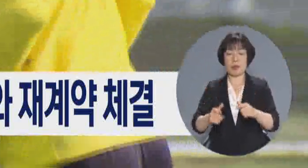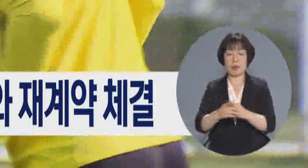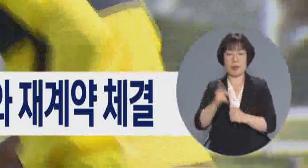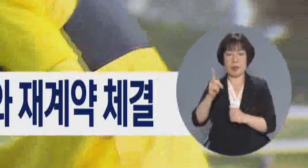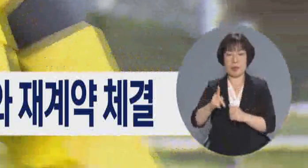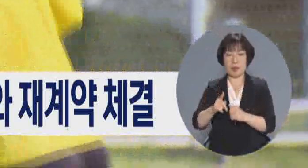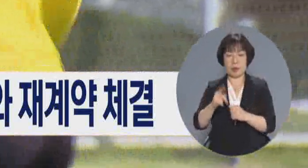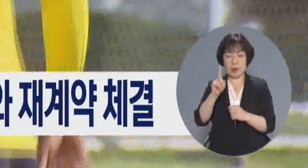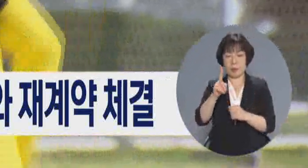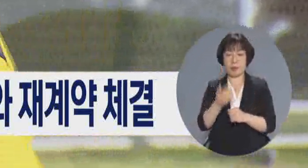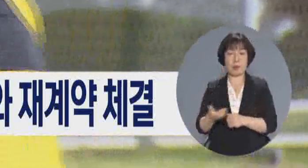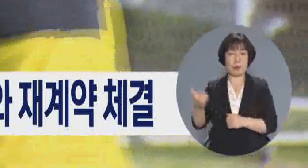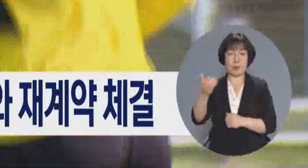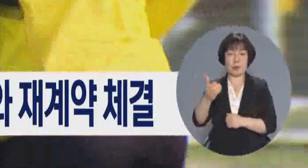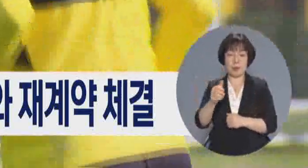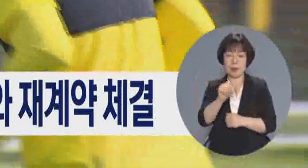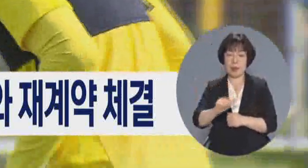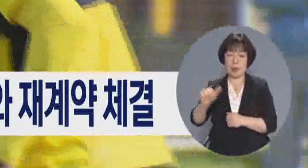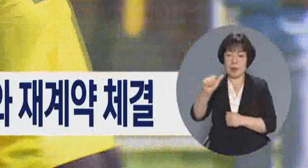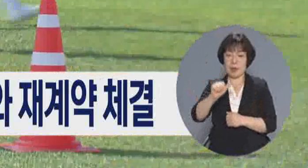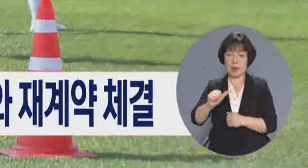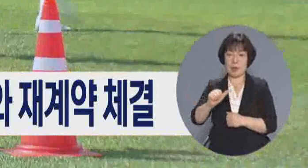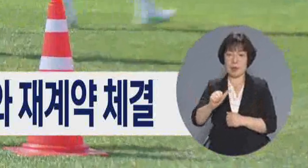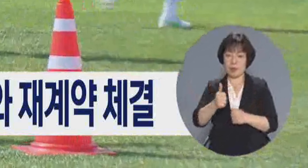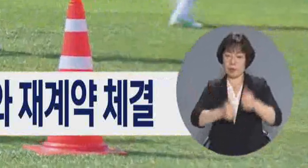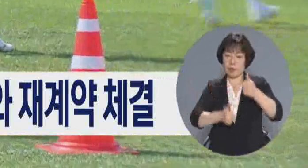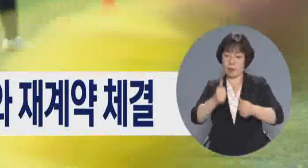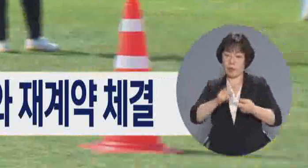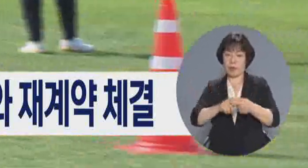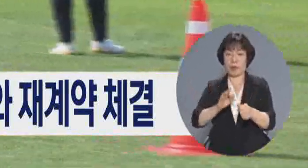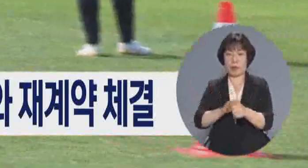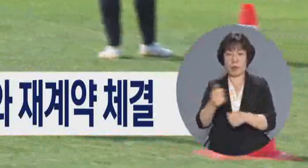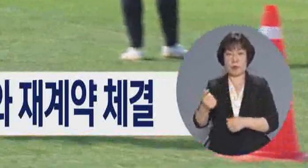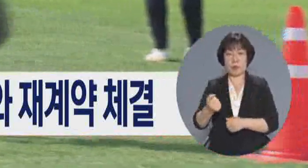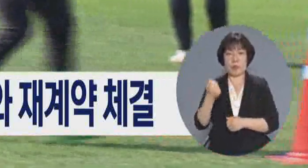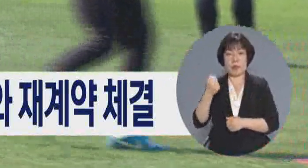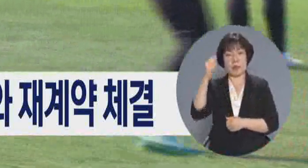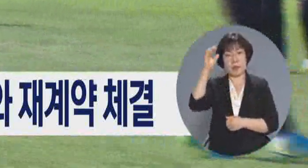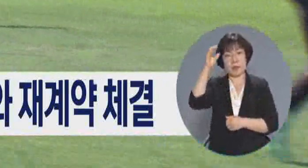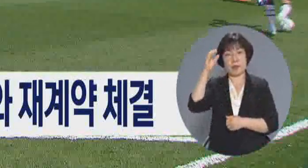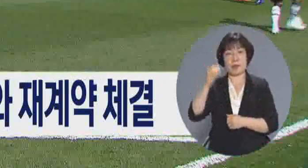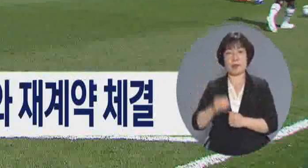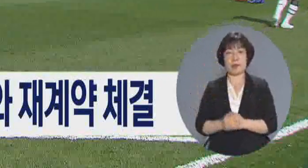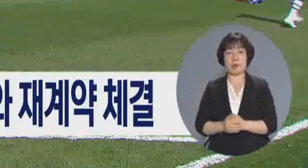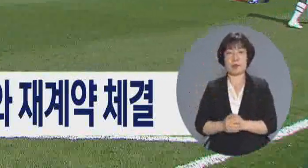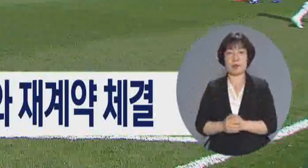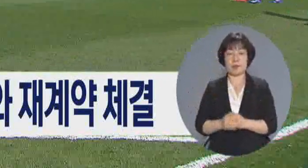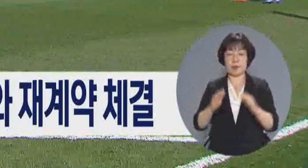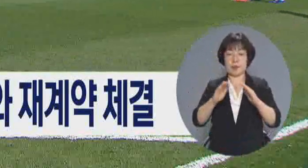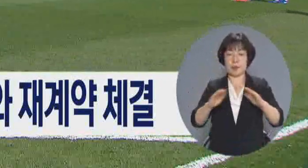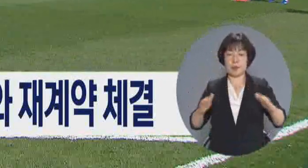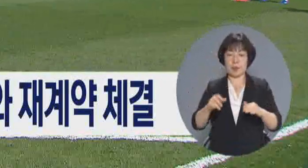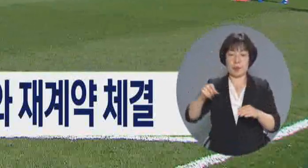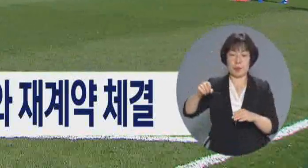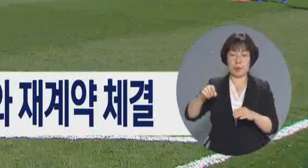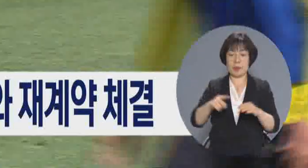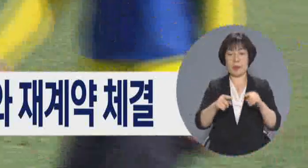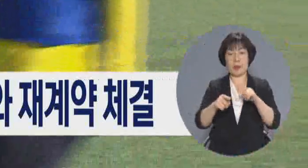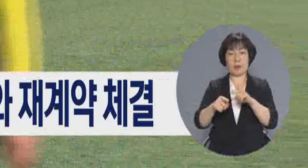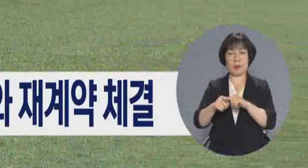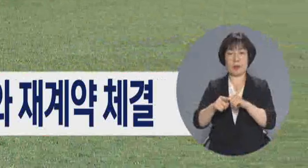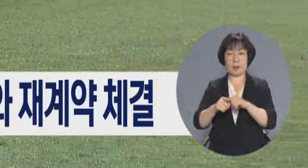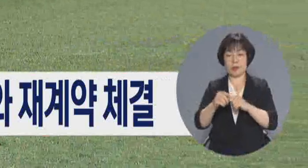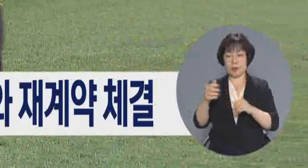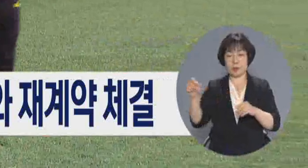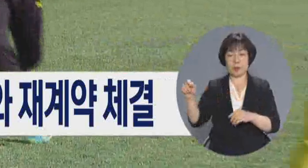1 승격과 아시아 챔피언스 리그 선전에 일조할 것으로 기대했습니다. 전남의 공격수 발로텔리는